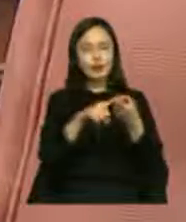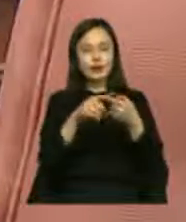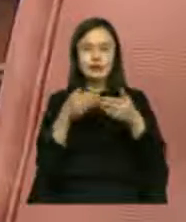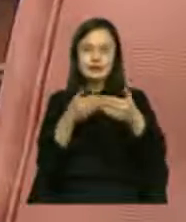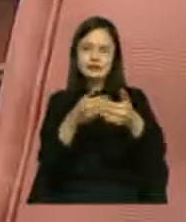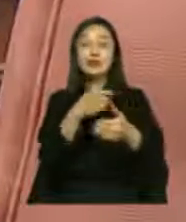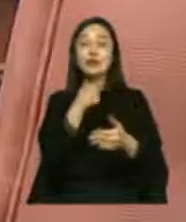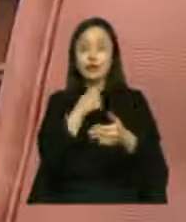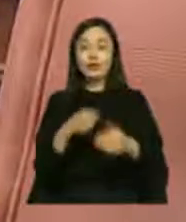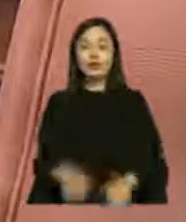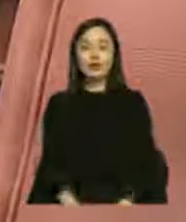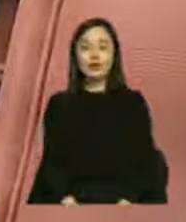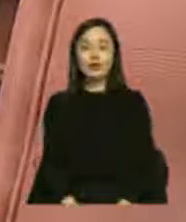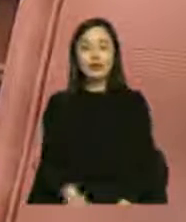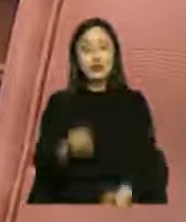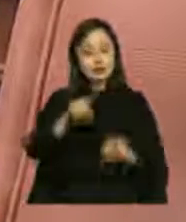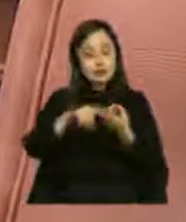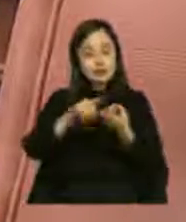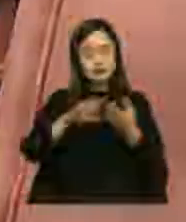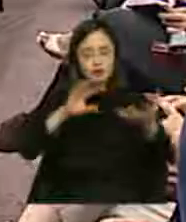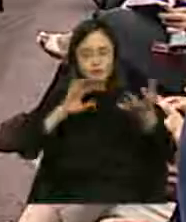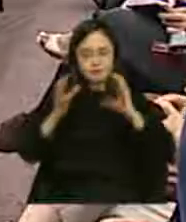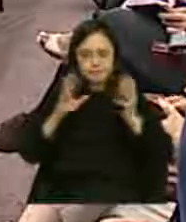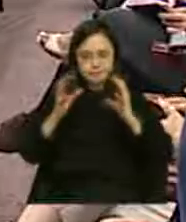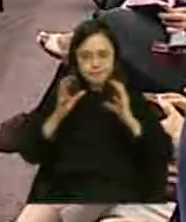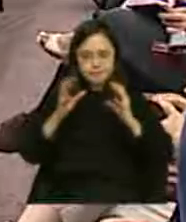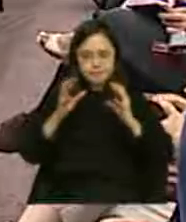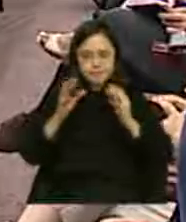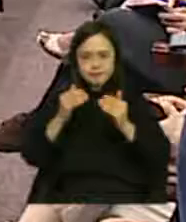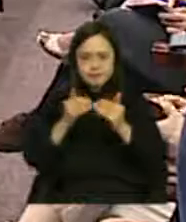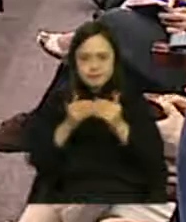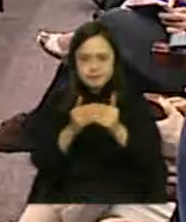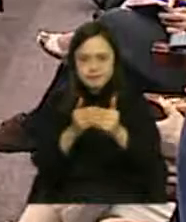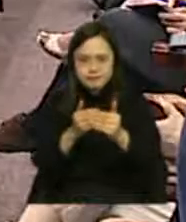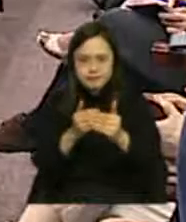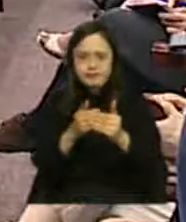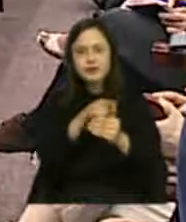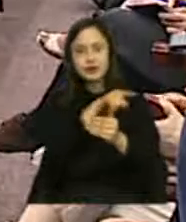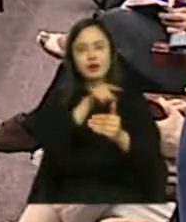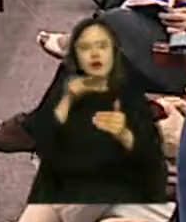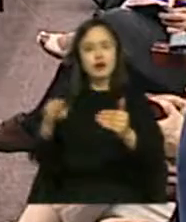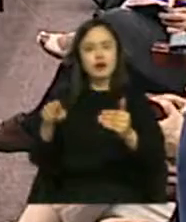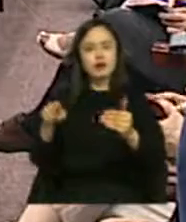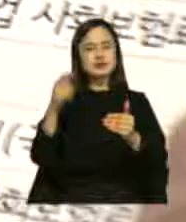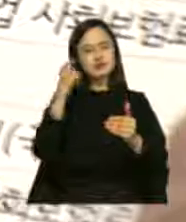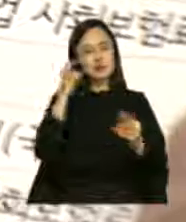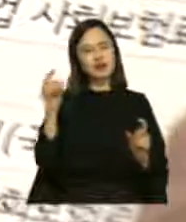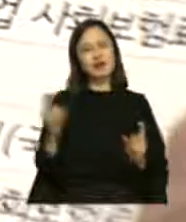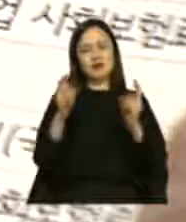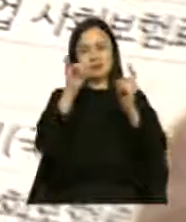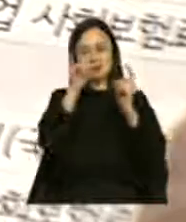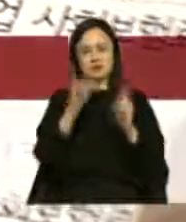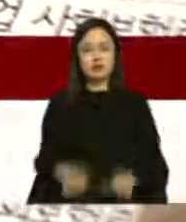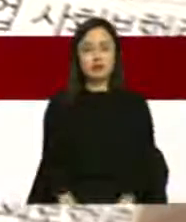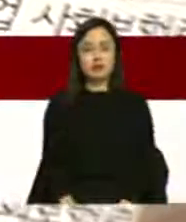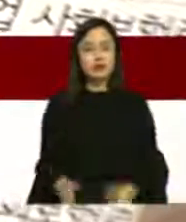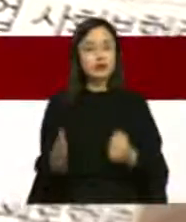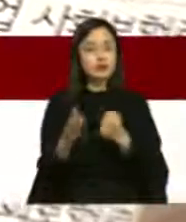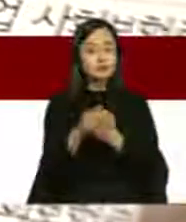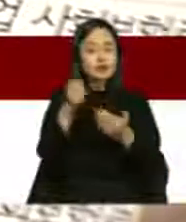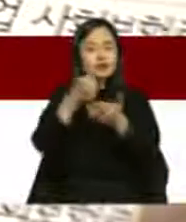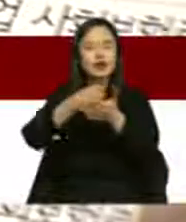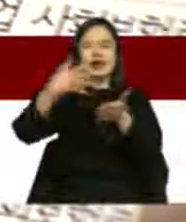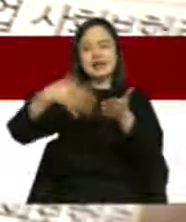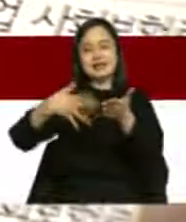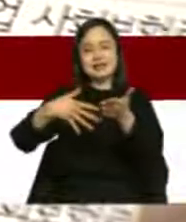다시 열렸습니다. 하지만 재적인원 9명의 의견은 시종일관 6대 3으로 갈렸습니다. 6명의 위원들은 여론조사